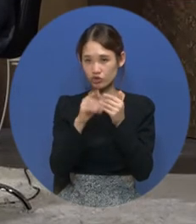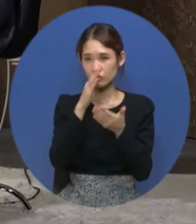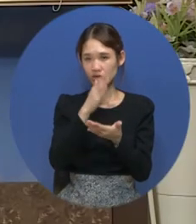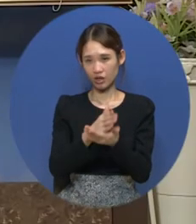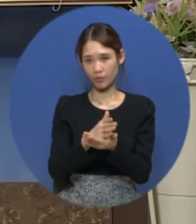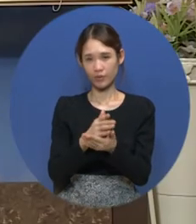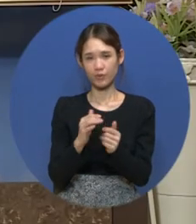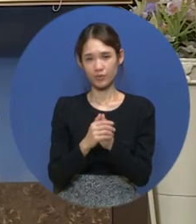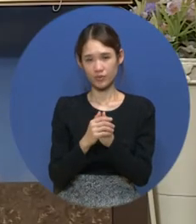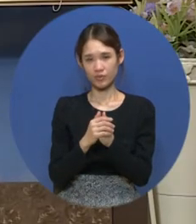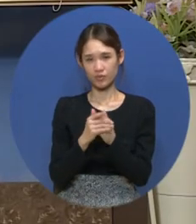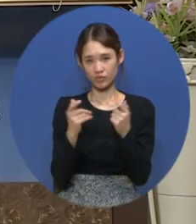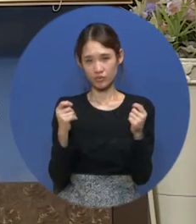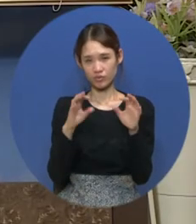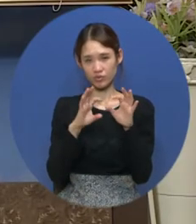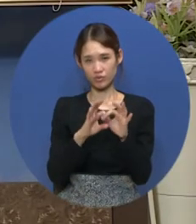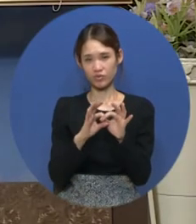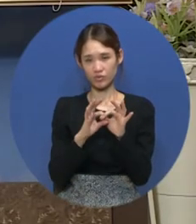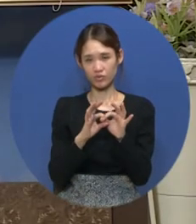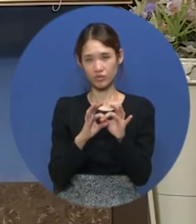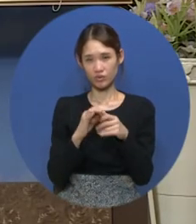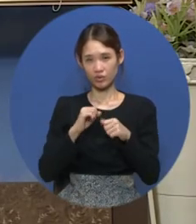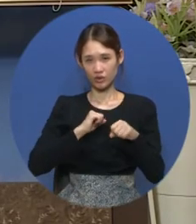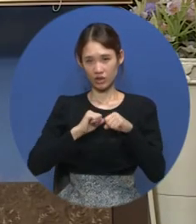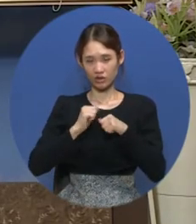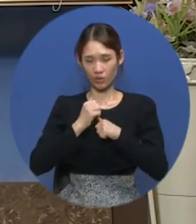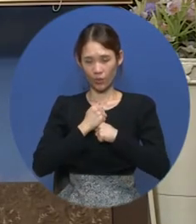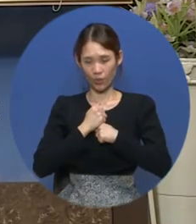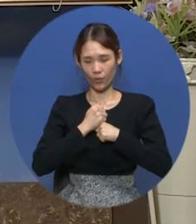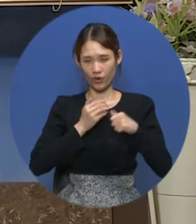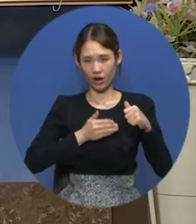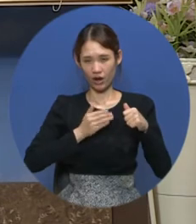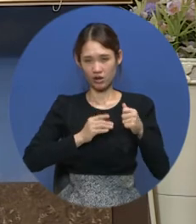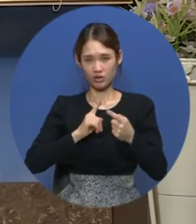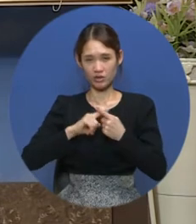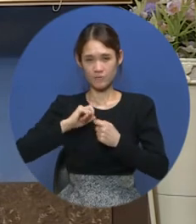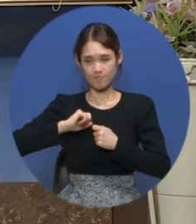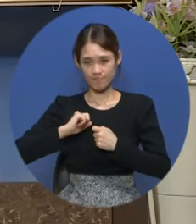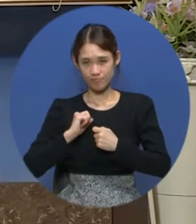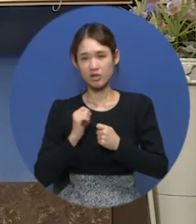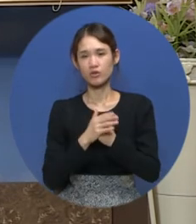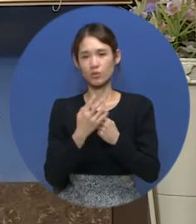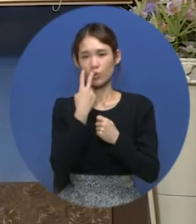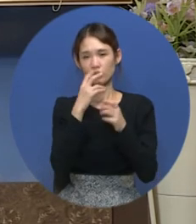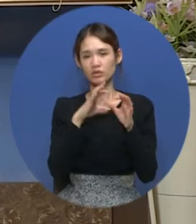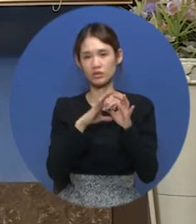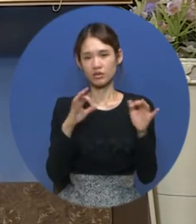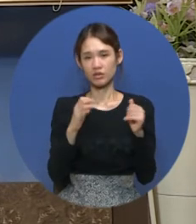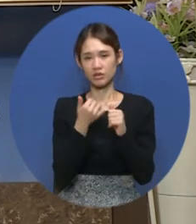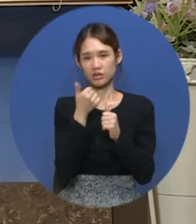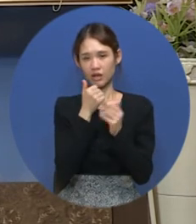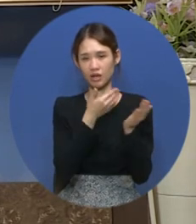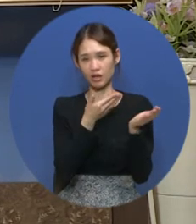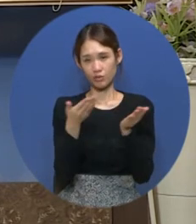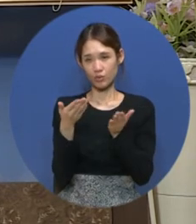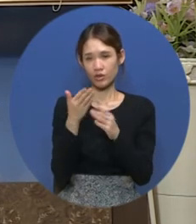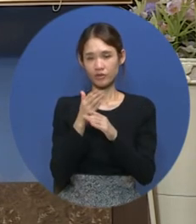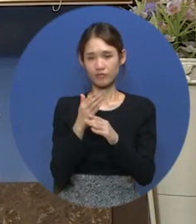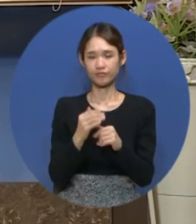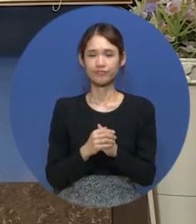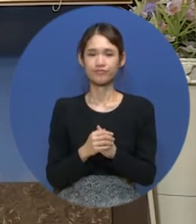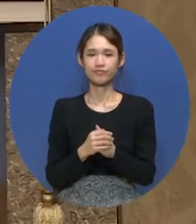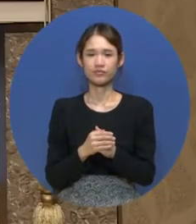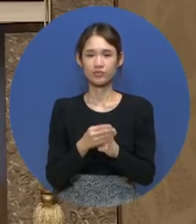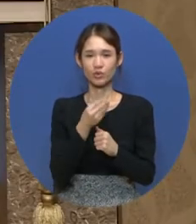라던지 렁 이런 부분에 대해서 행동강령 앵글 4 그러면 그 호흡기 장애 분들께 안내를 하고 왠지 제